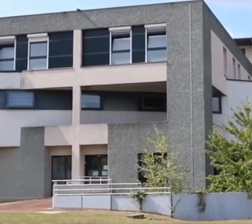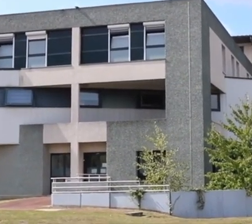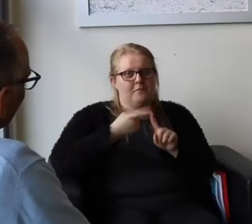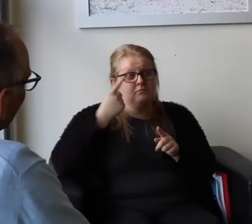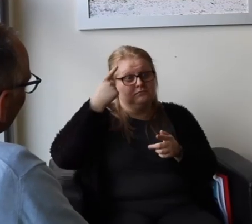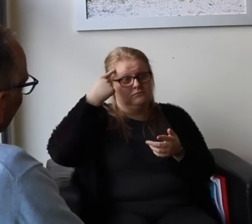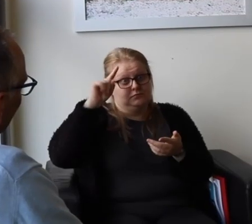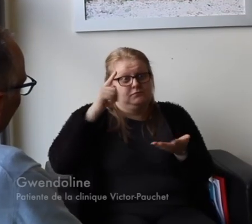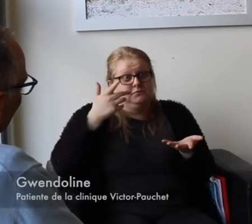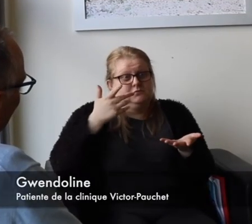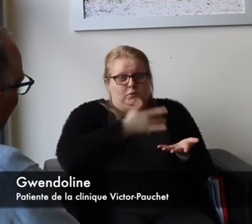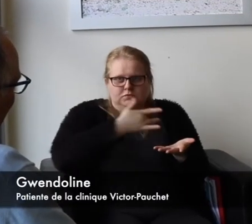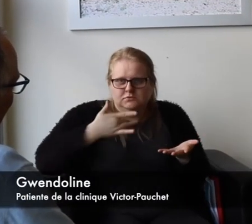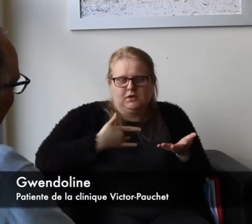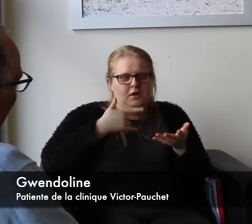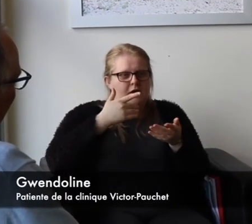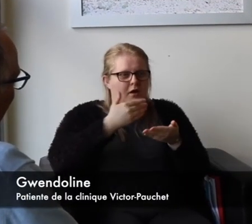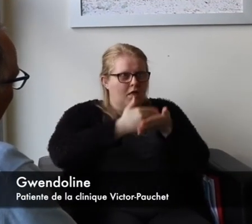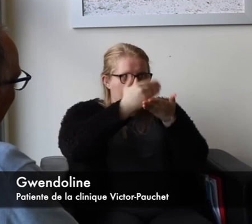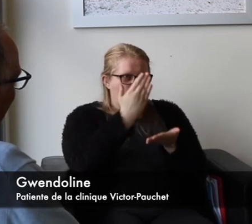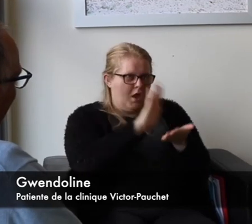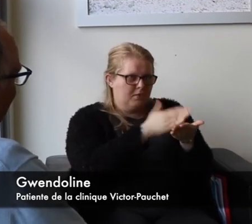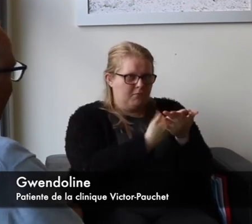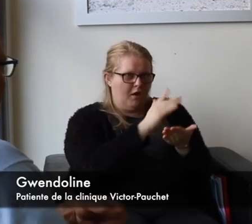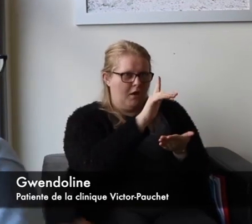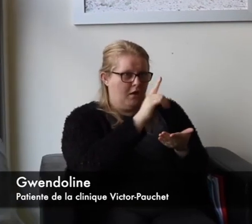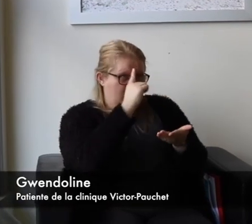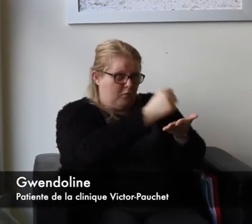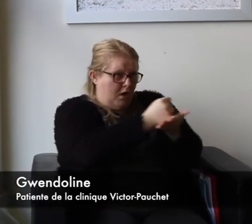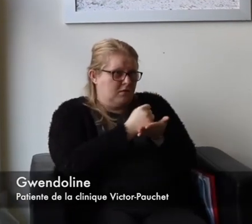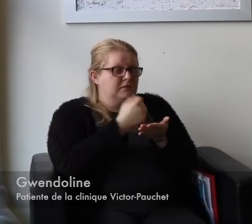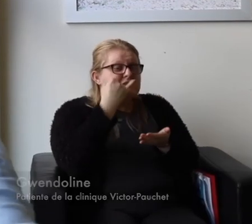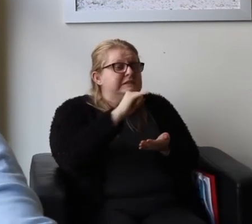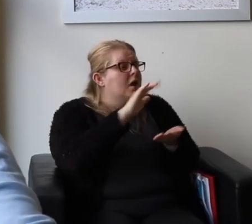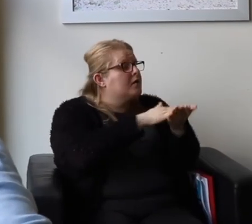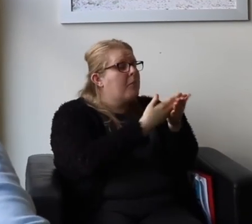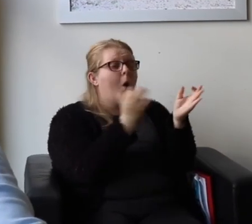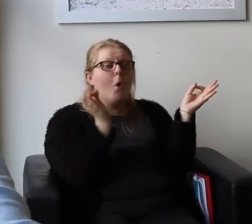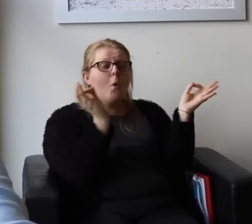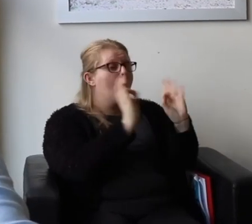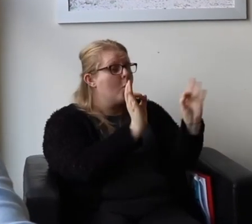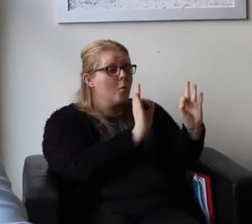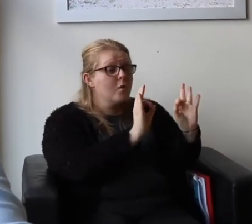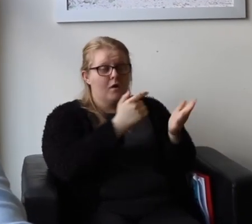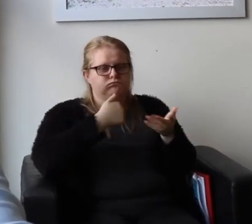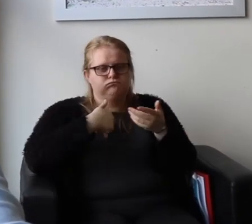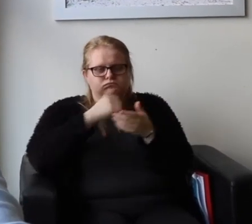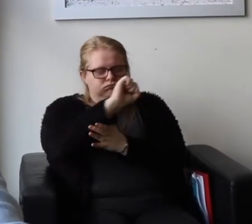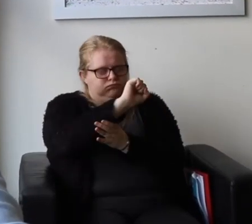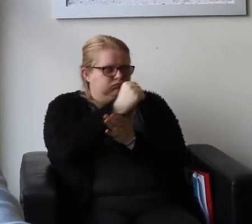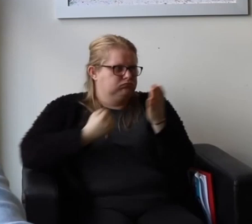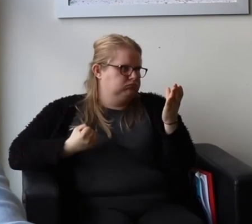Ah oui, c'est très important pour la santé, on a besoin d'aide, que l'interprète soit là. S'il n'y avait pas